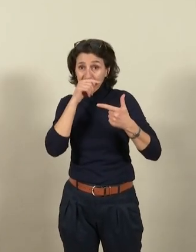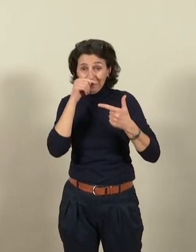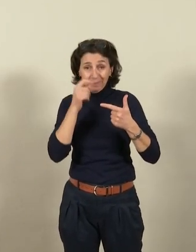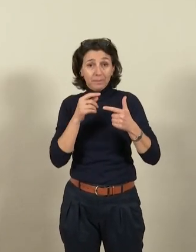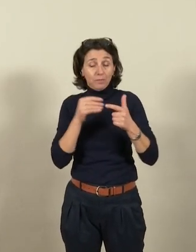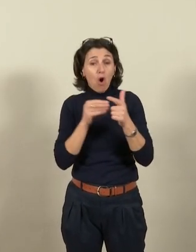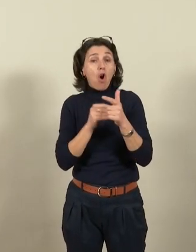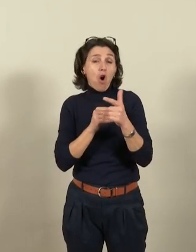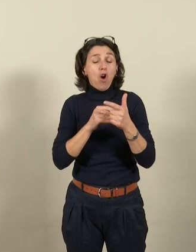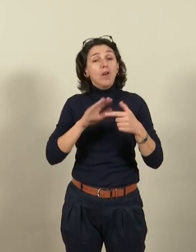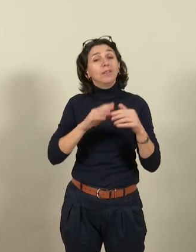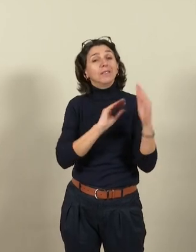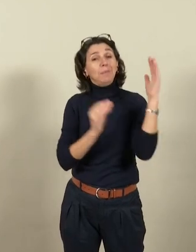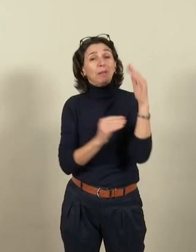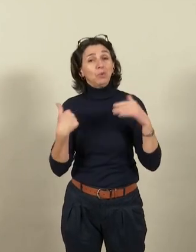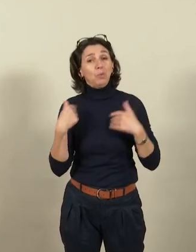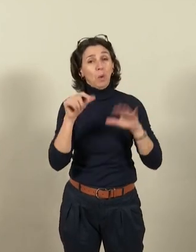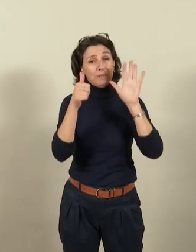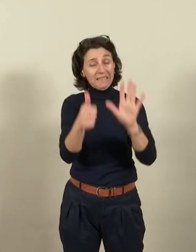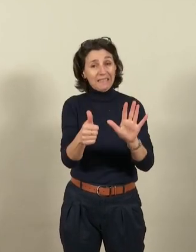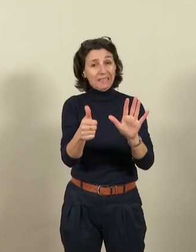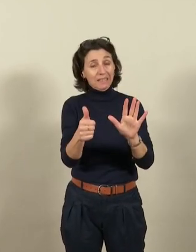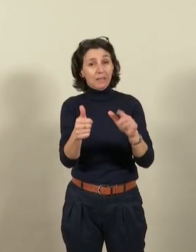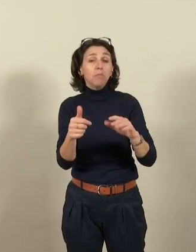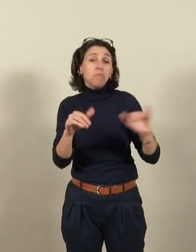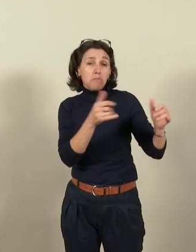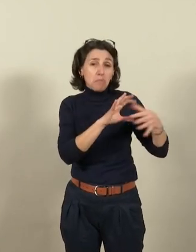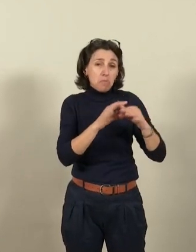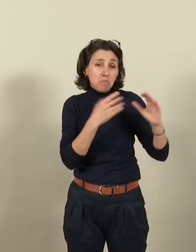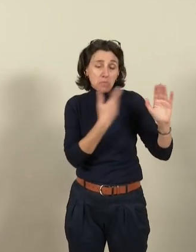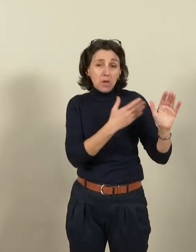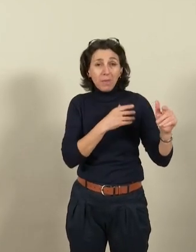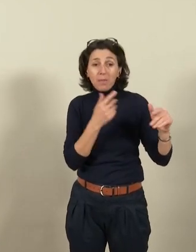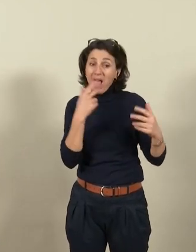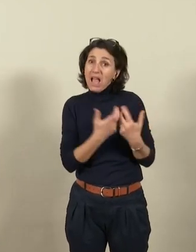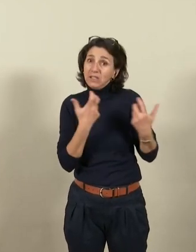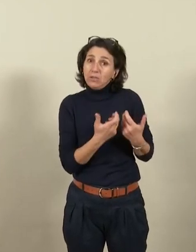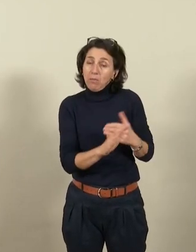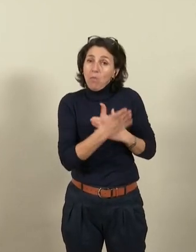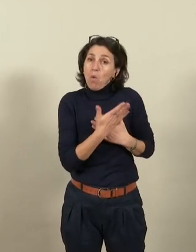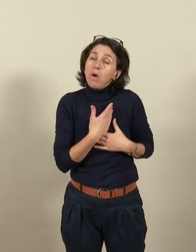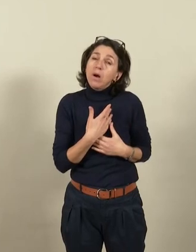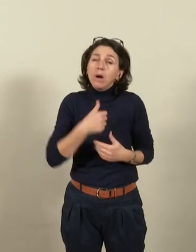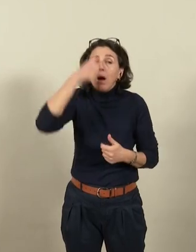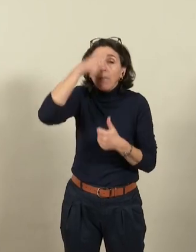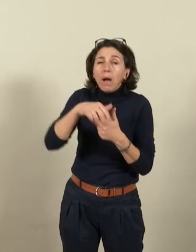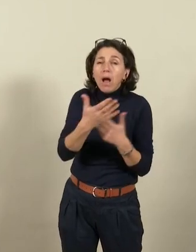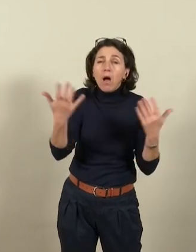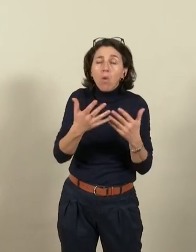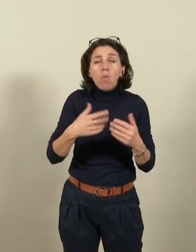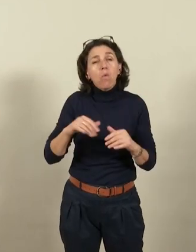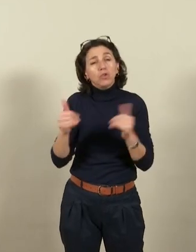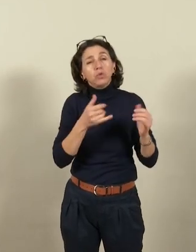qui compte au-delà des Jos c'est l'exemple que ça apporte je rappelle que les Jos c'est quand même